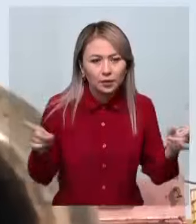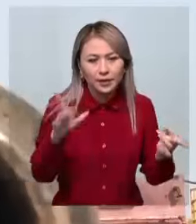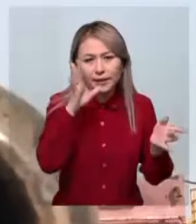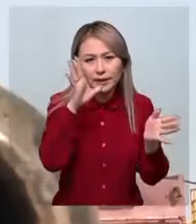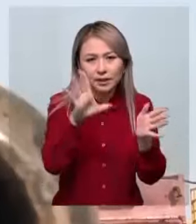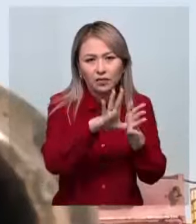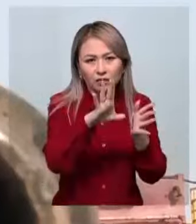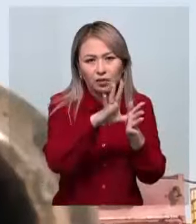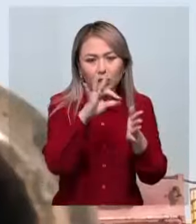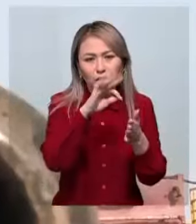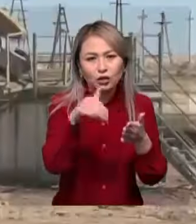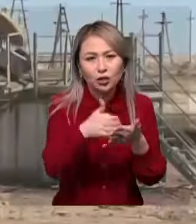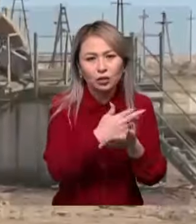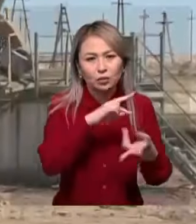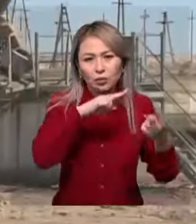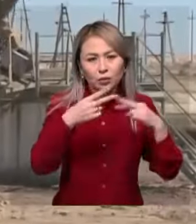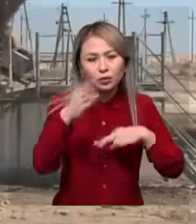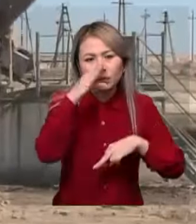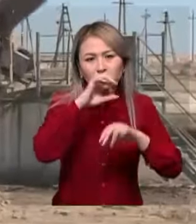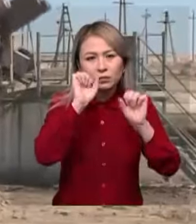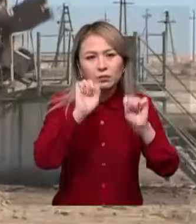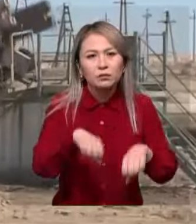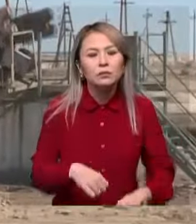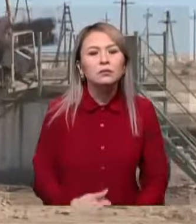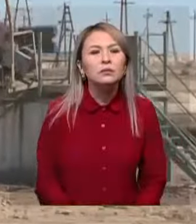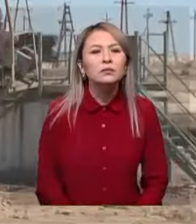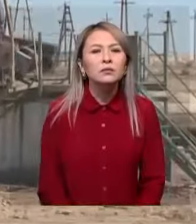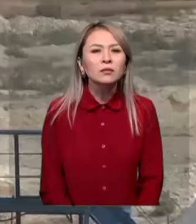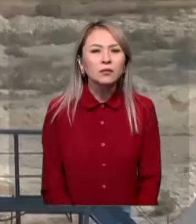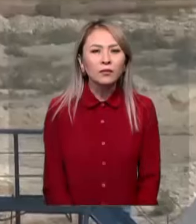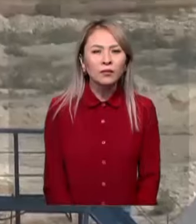дамып, энергетикалық инфрақұрылымды жаңғыртуға мүмкіндік тумақшы.